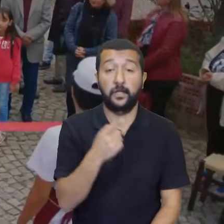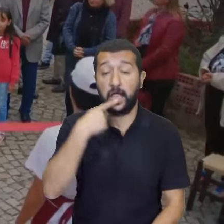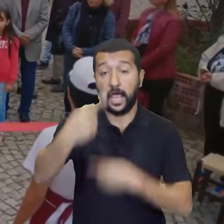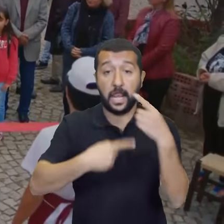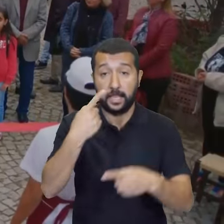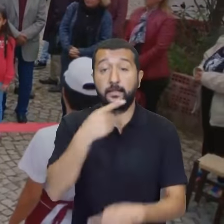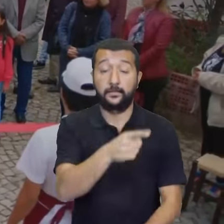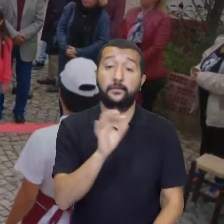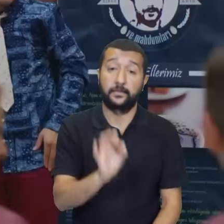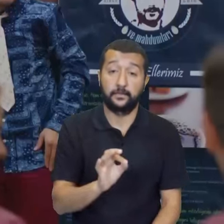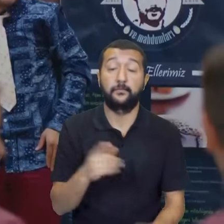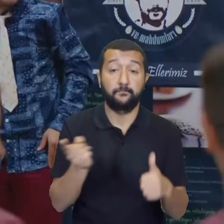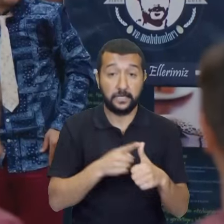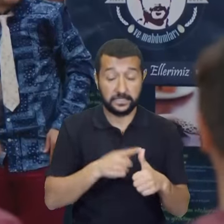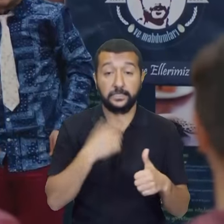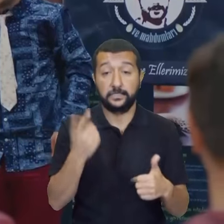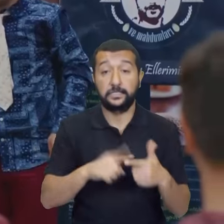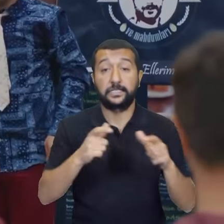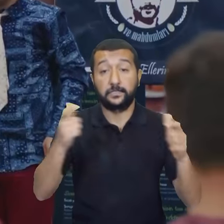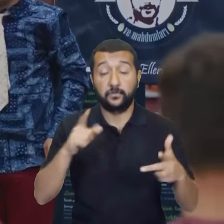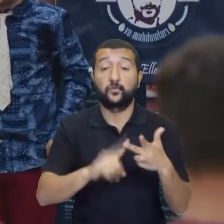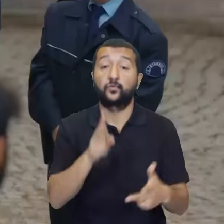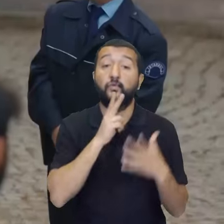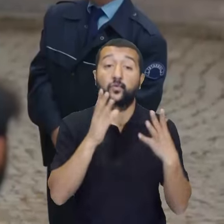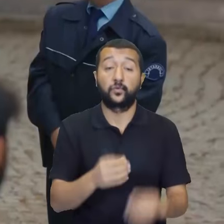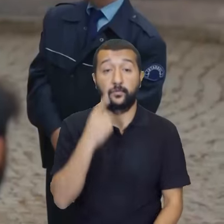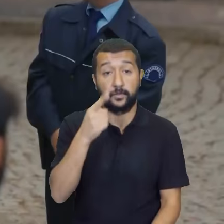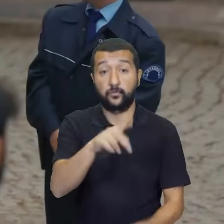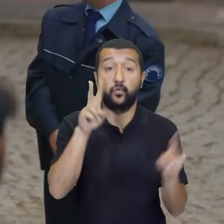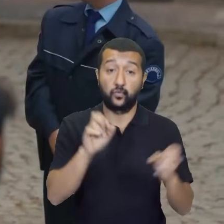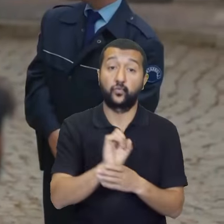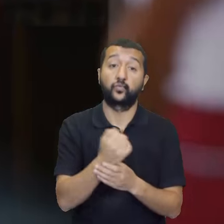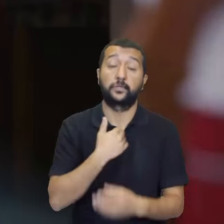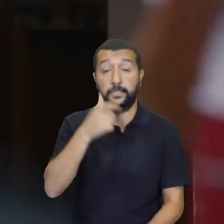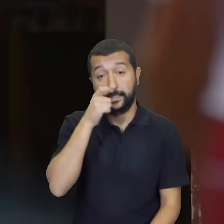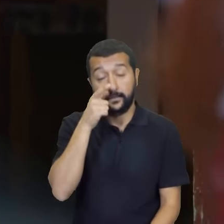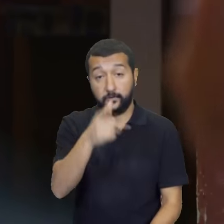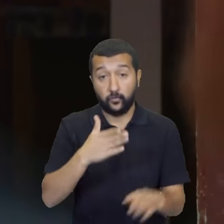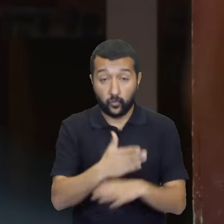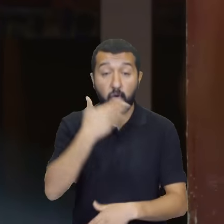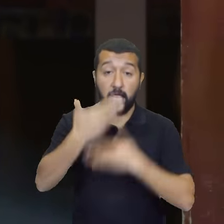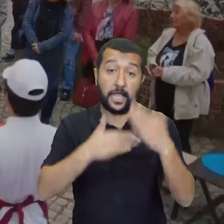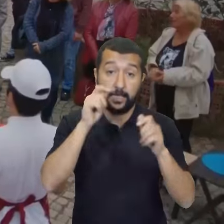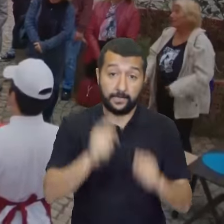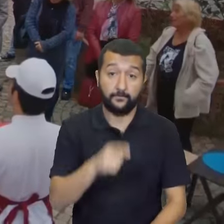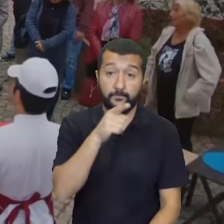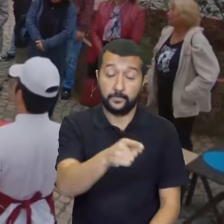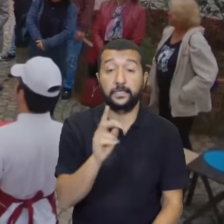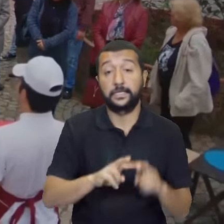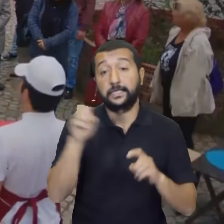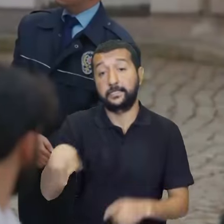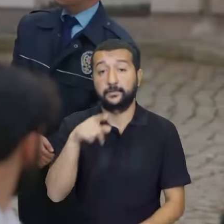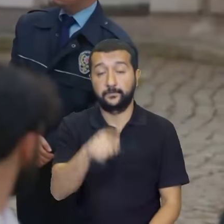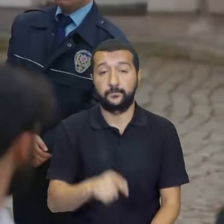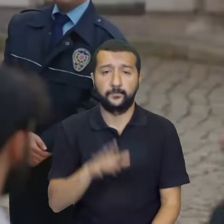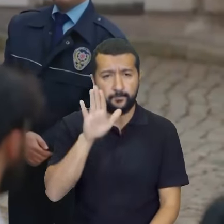Nutuk dediğin yani başlangıcı, gelişmesi, sonucu olur. Bak ben bu konuda çok hassasım. Ya doğru düz yapacaksan yap ya da in